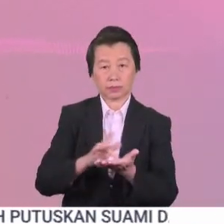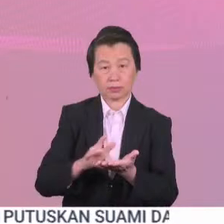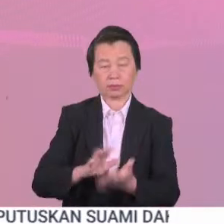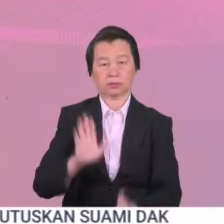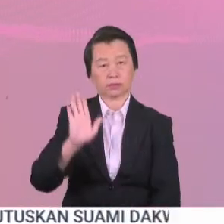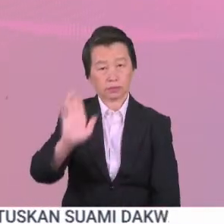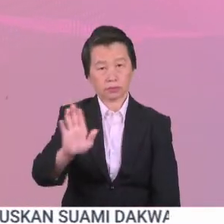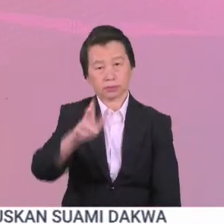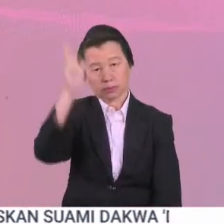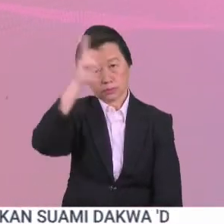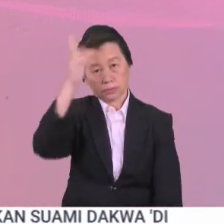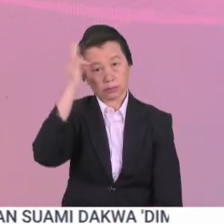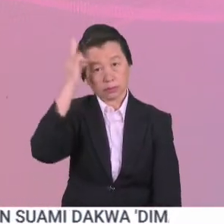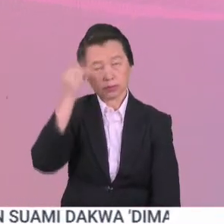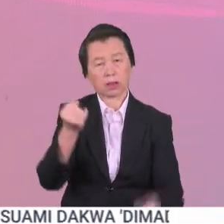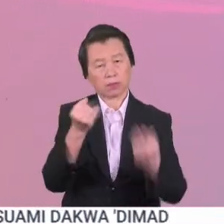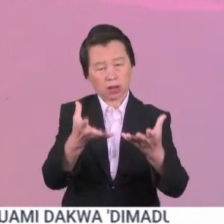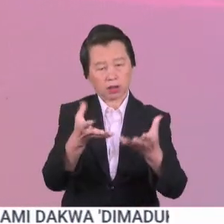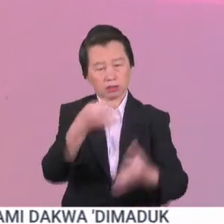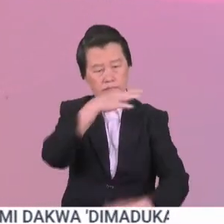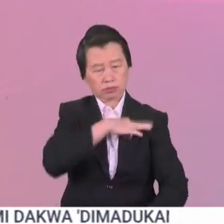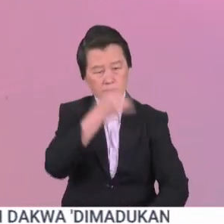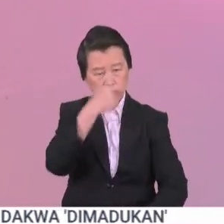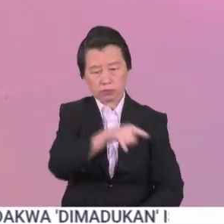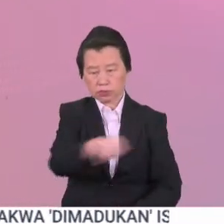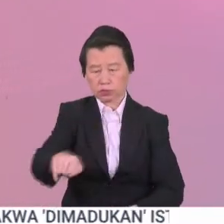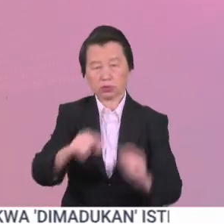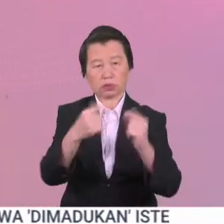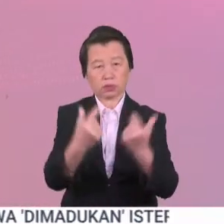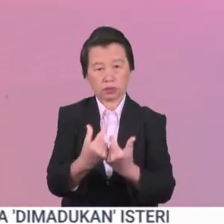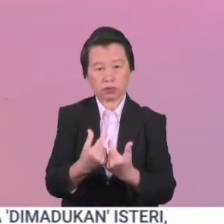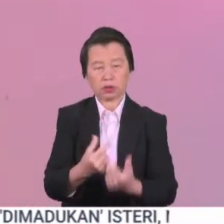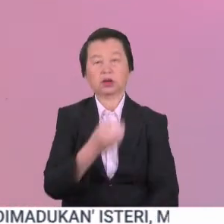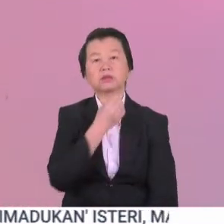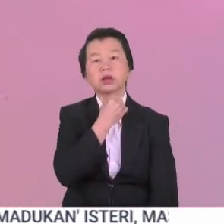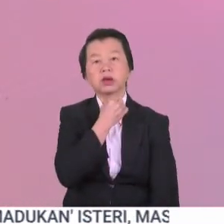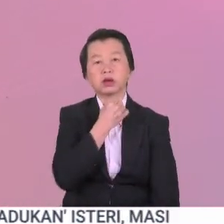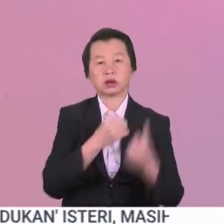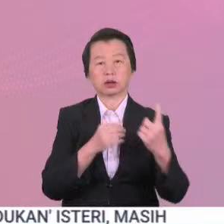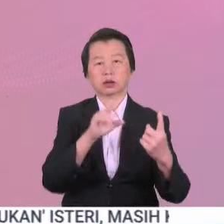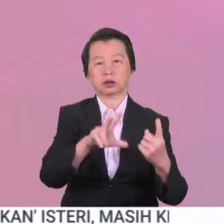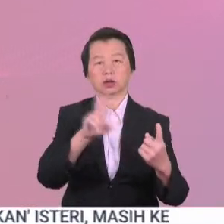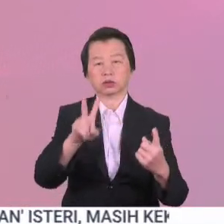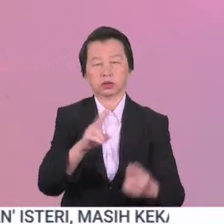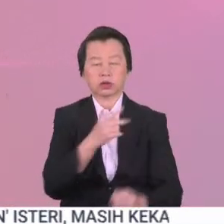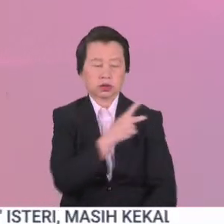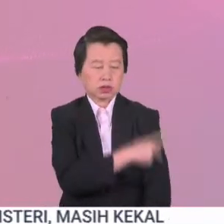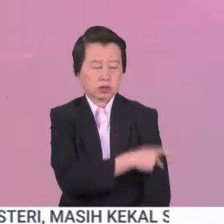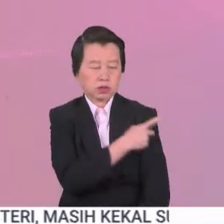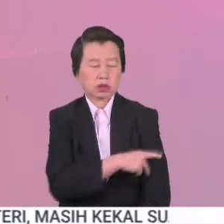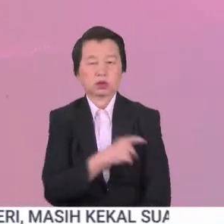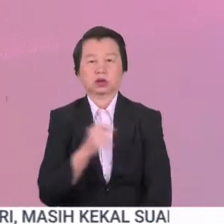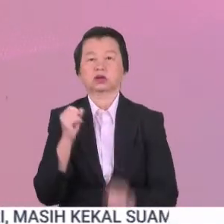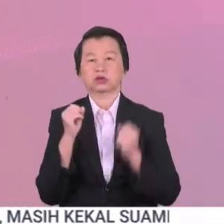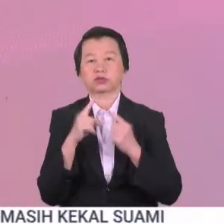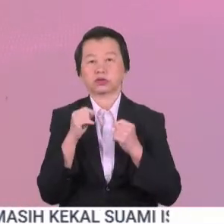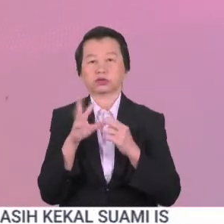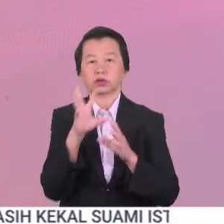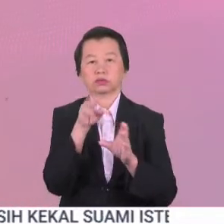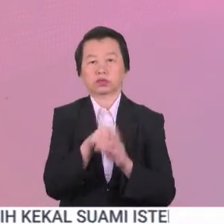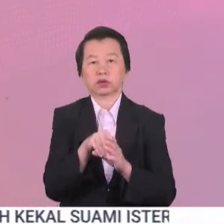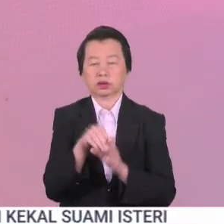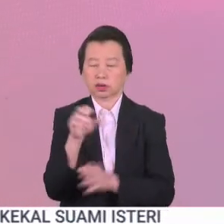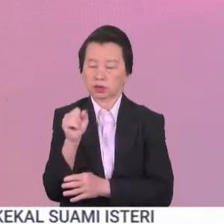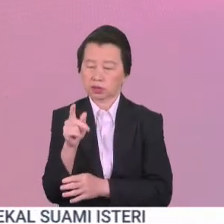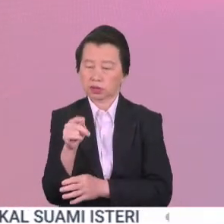kerajaan persekutuan banyak manfaat kepada golongan memerlukan di Perak 132 klinik swasta di 11 daerah terlibat dengan skim